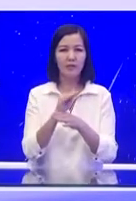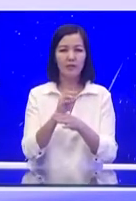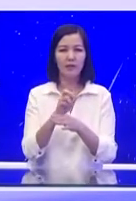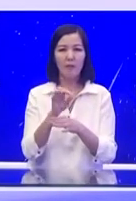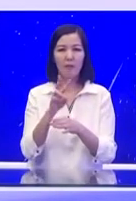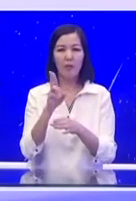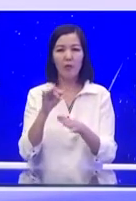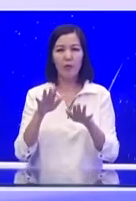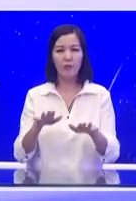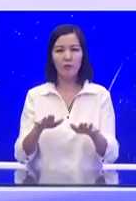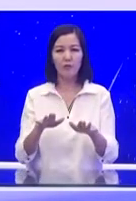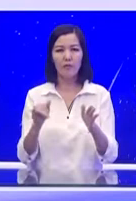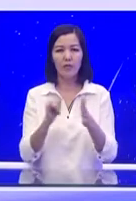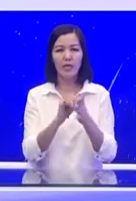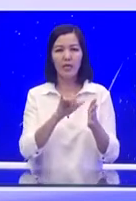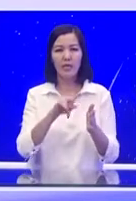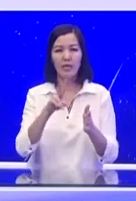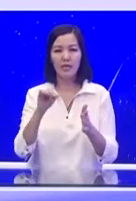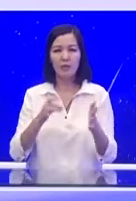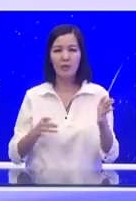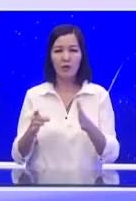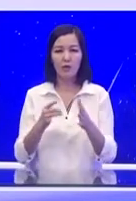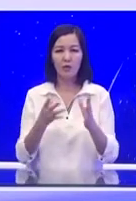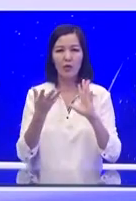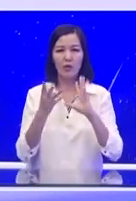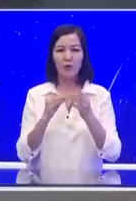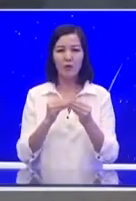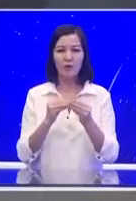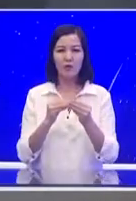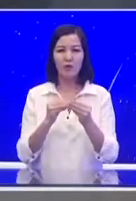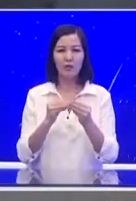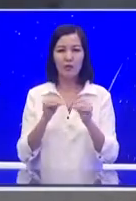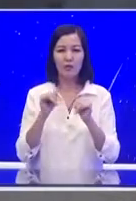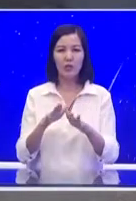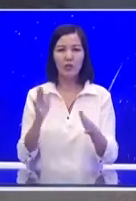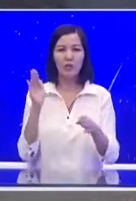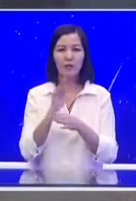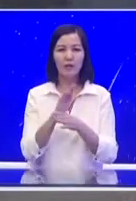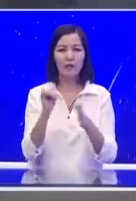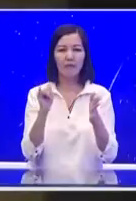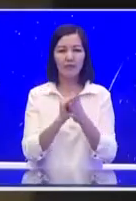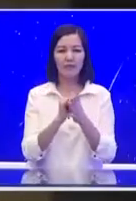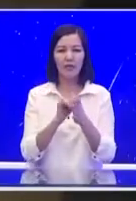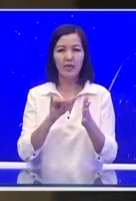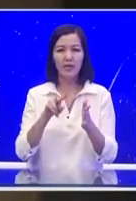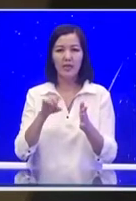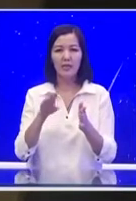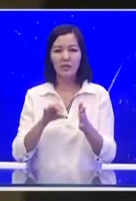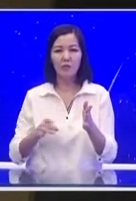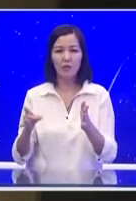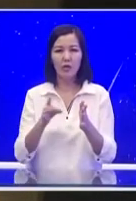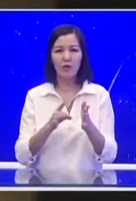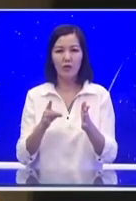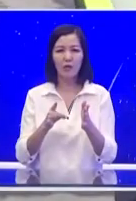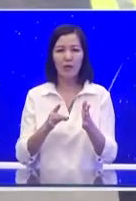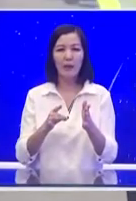блокпостов выставлены по Илийскому району. С учетом обходных путей принято решение дополнительно выставить по Илийскому району